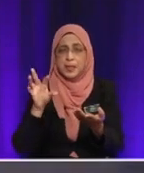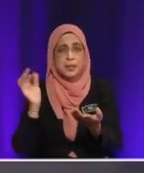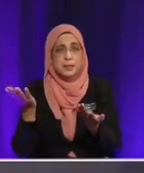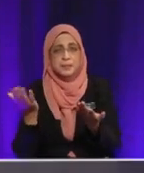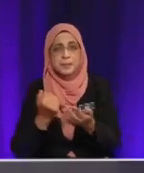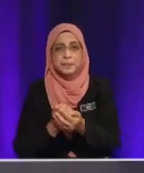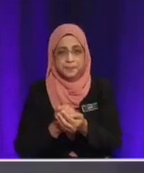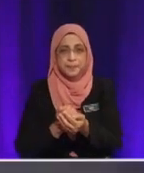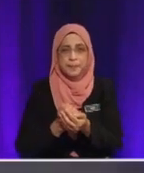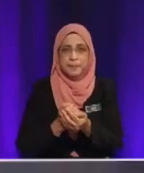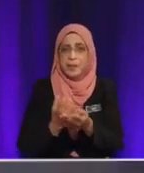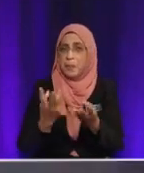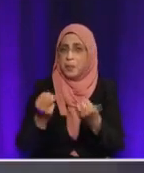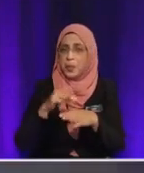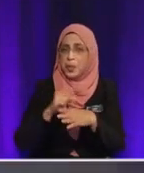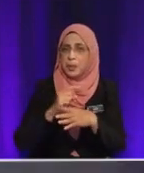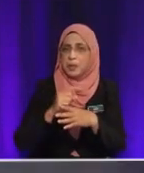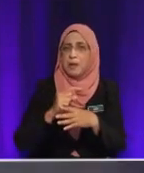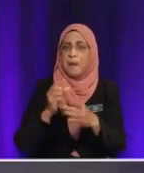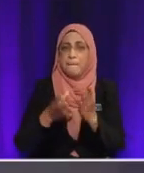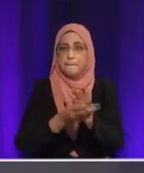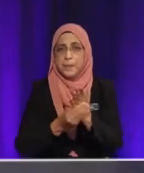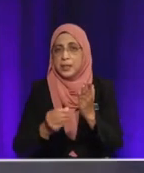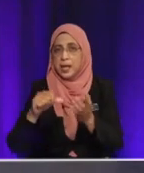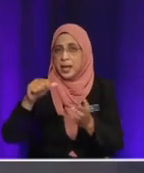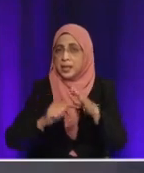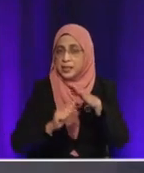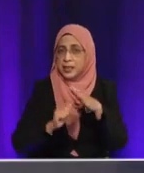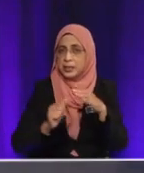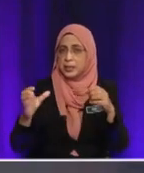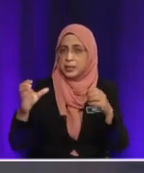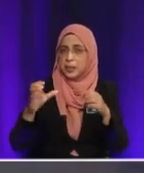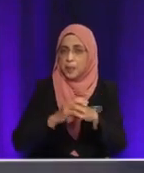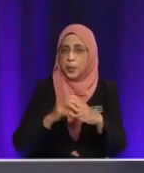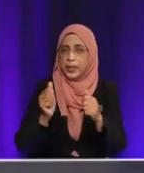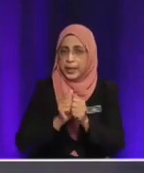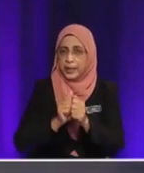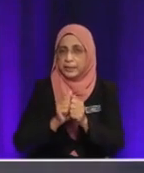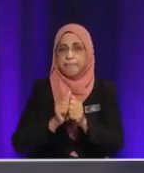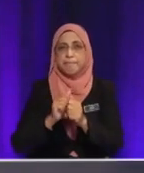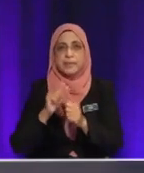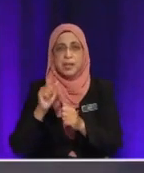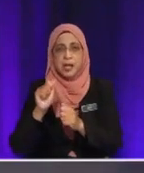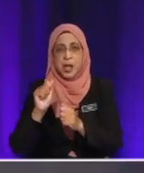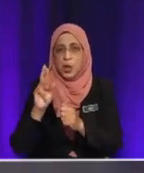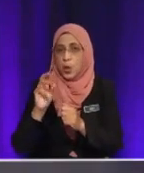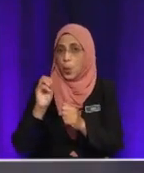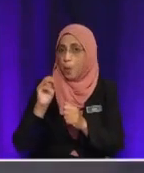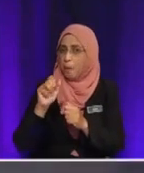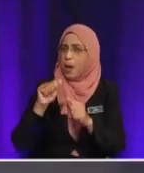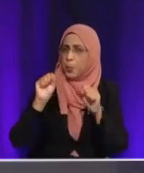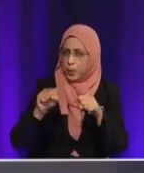Minyak aromaterapi tadi boleh campurkan dengan minyak asas tadi. Ya, betul. Okey, contoh cikgu ambil lotion lah Okey, cikgu. Silakan cikgu. Okey, kita ambil